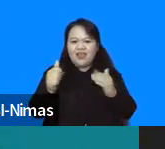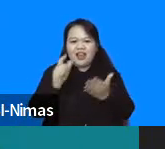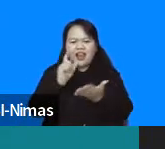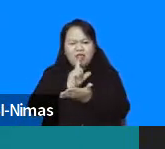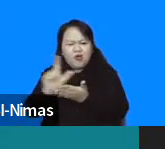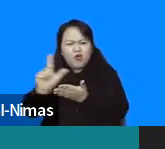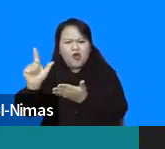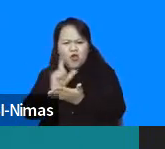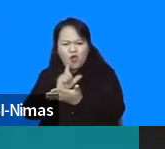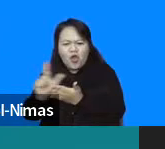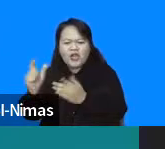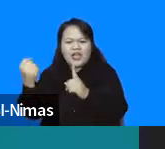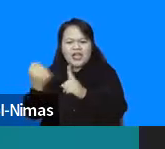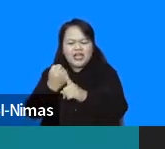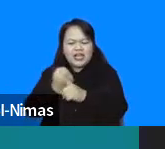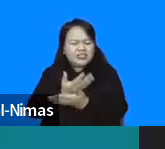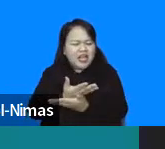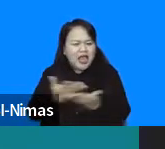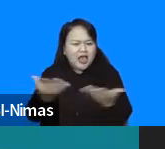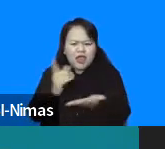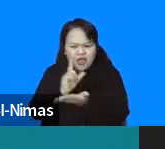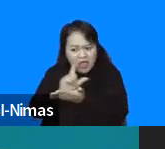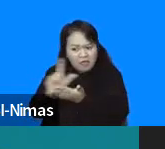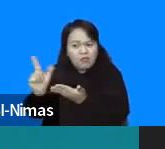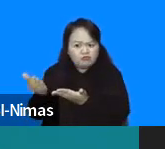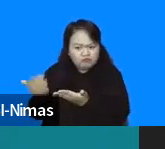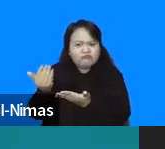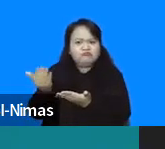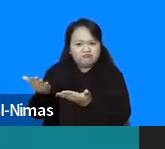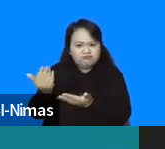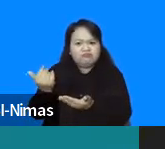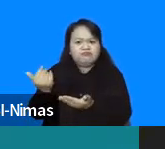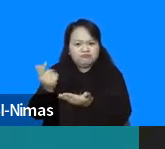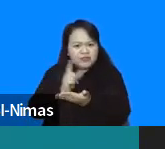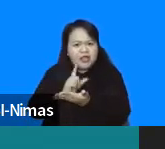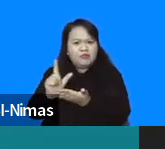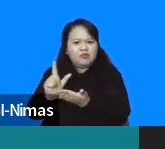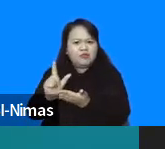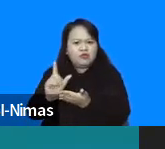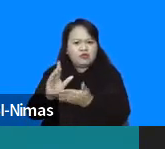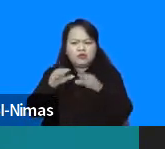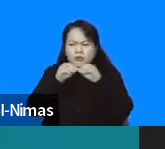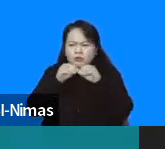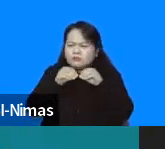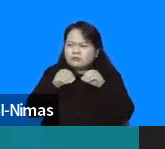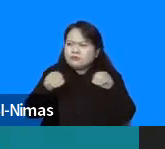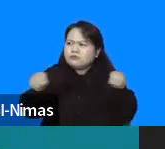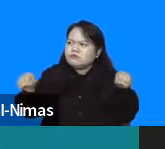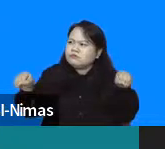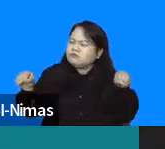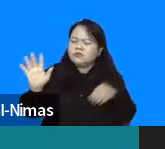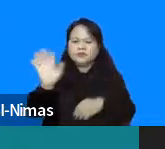keadilan, lawankan segala bentuk kekerasan. Jangan kau